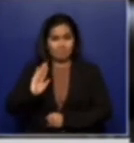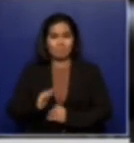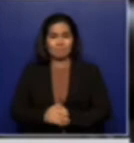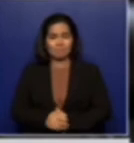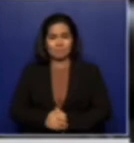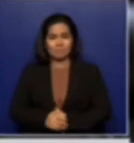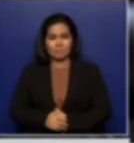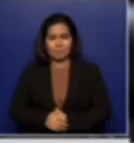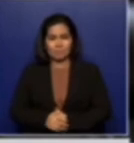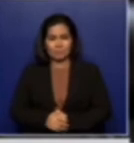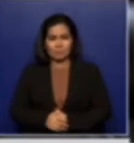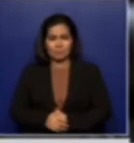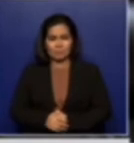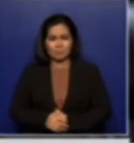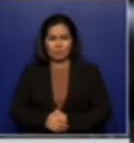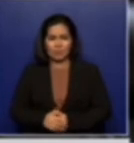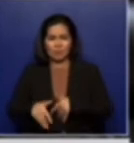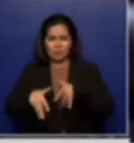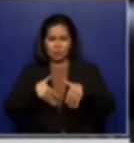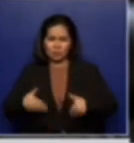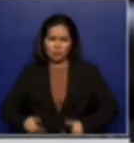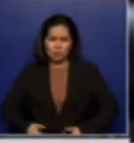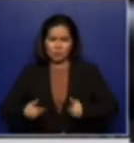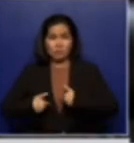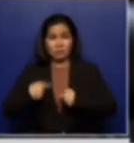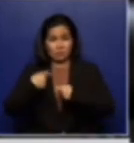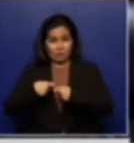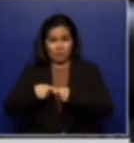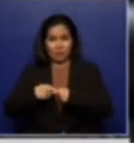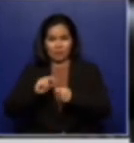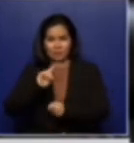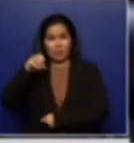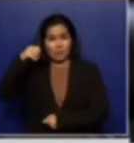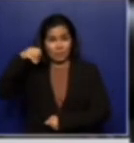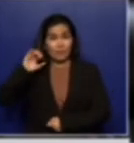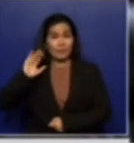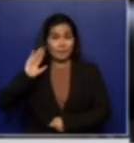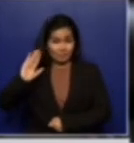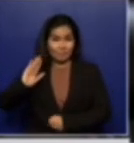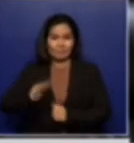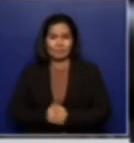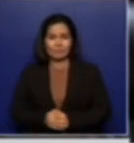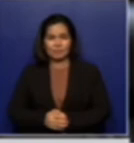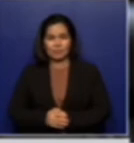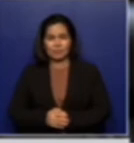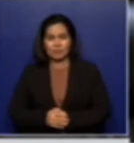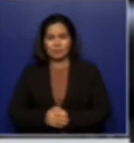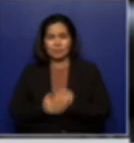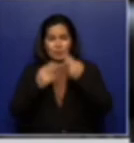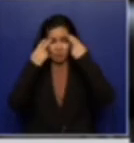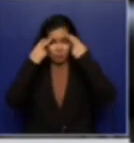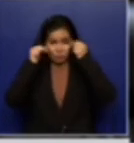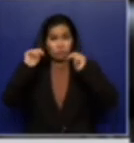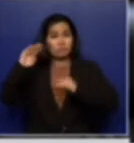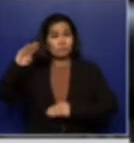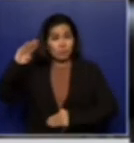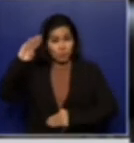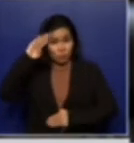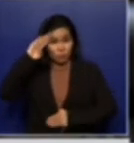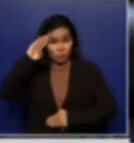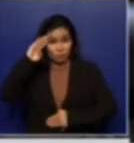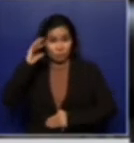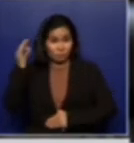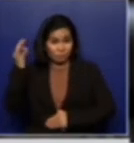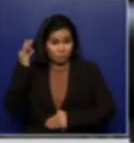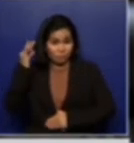หาอยู่หากินด้วยความยากลำบากท่านนายกพลเอกประยุทธ์จันทร์โอชาครับท่านได้ยินไหมครับท่